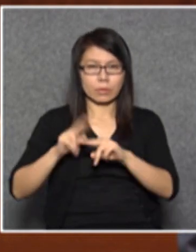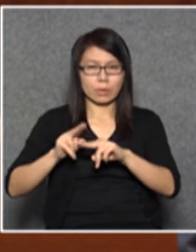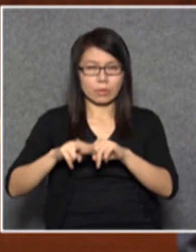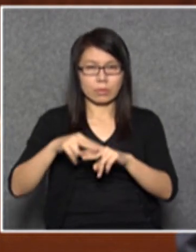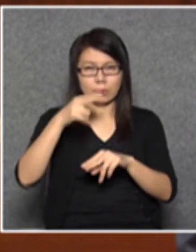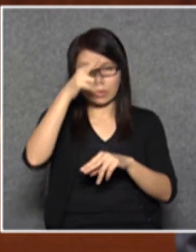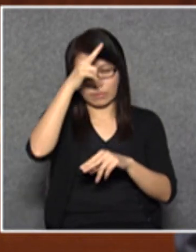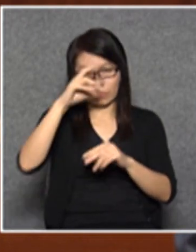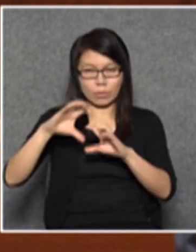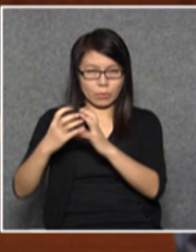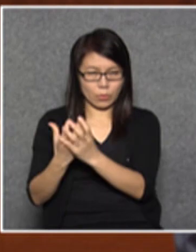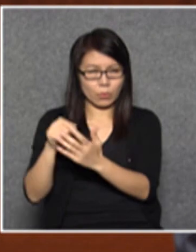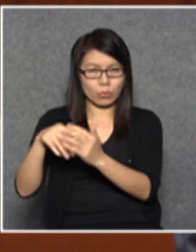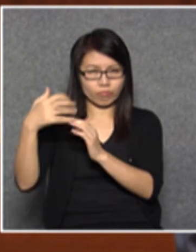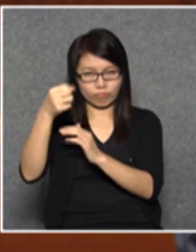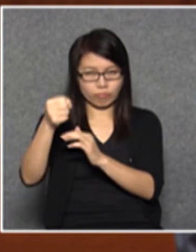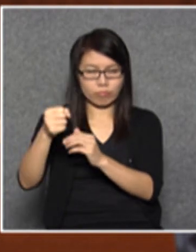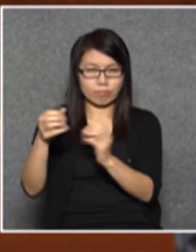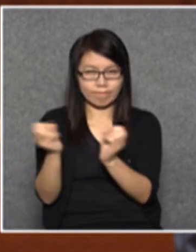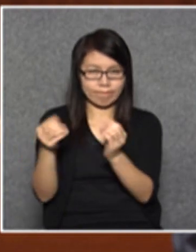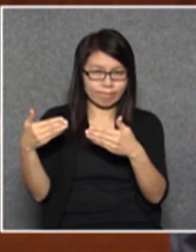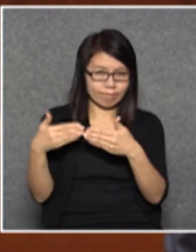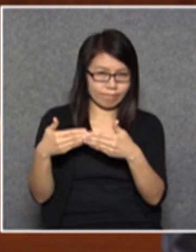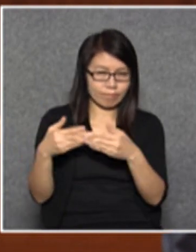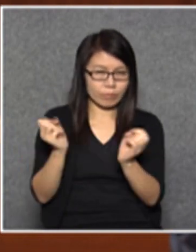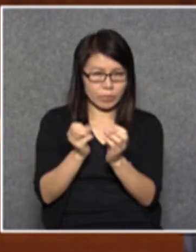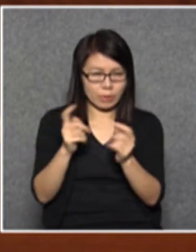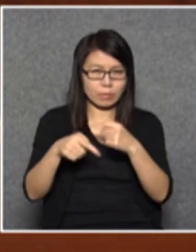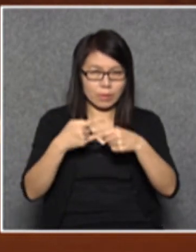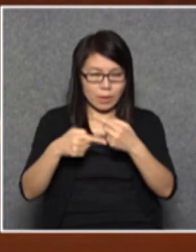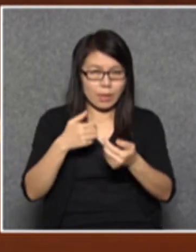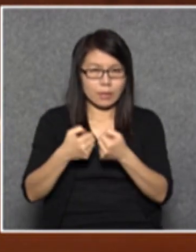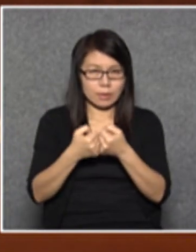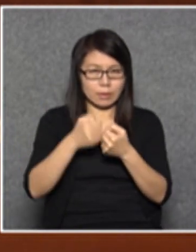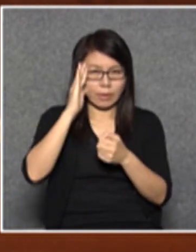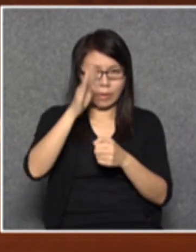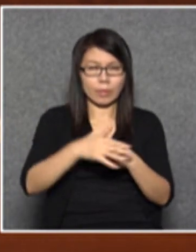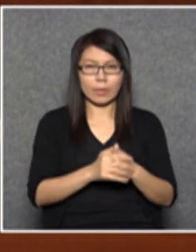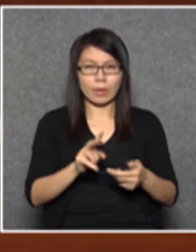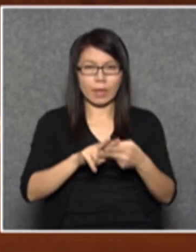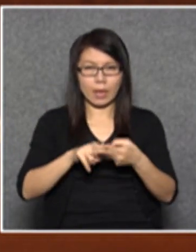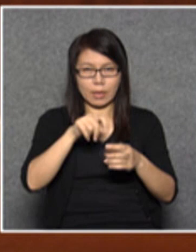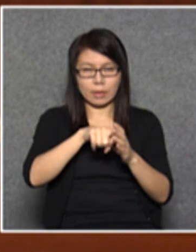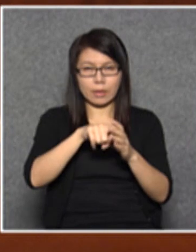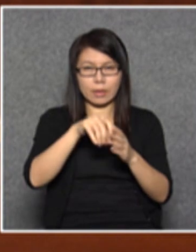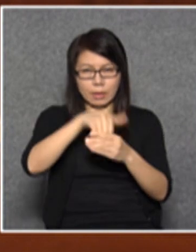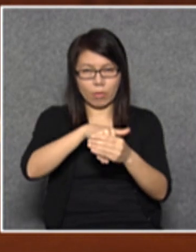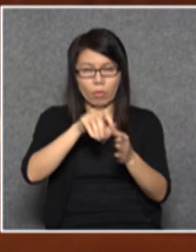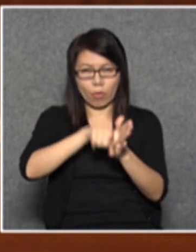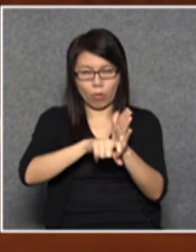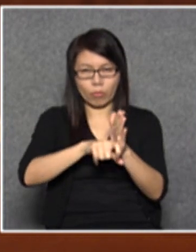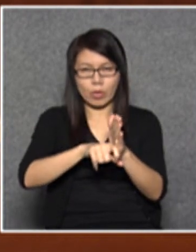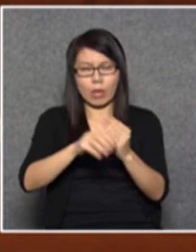有關部門嘅部長咧係當面談呢個事，爭取咧。我哋喺亞投行嘅設置過程同埋營運當